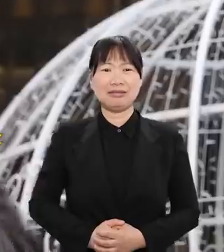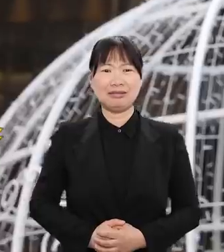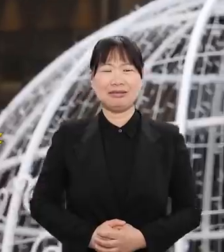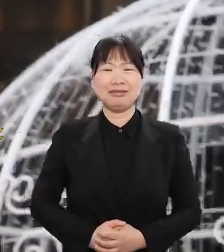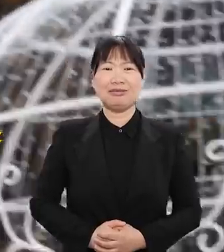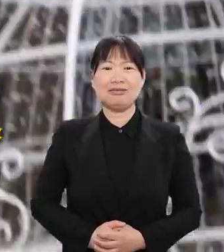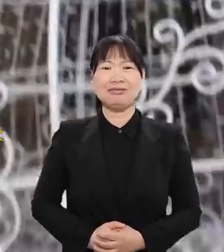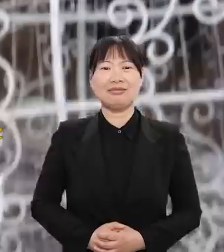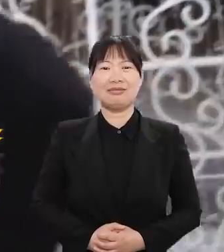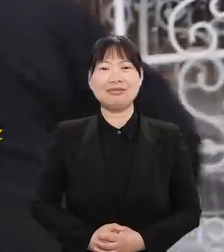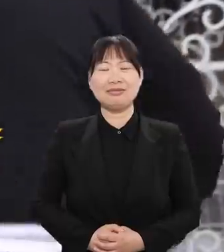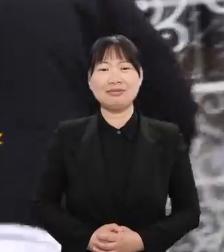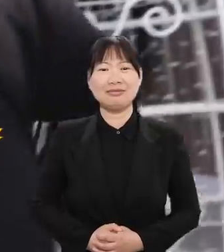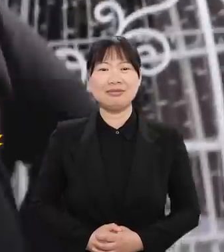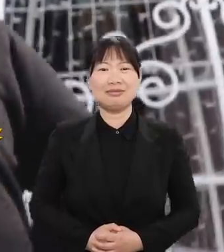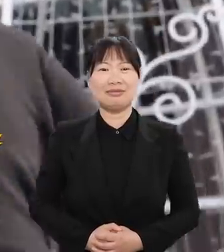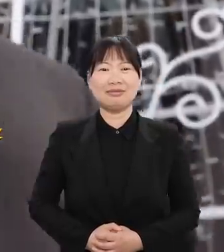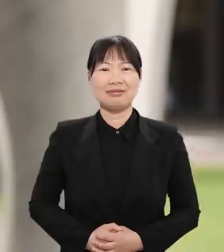아!